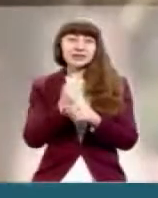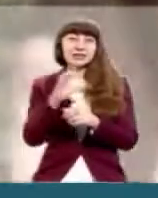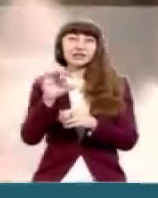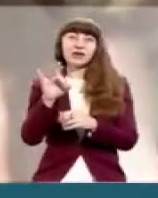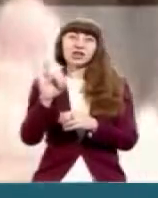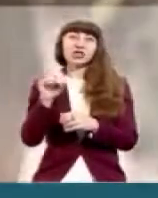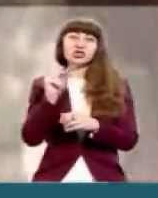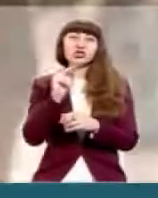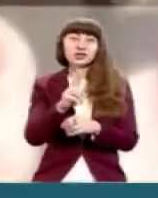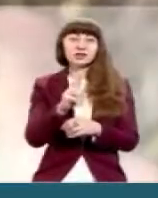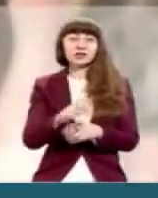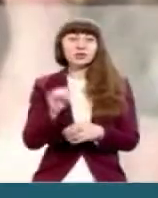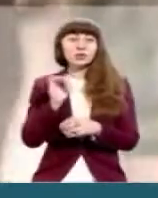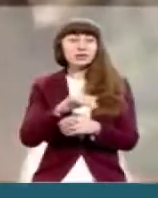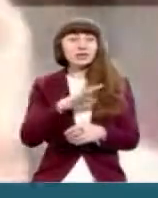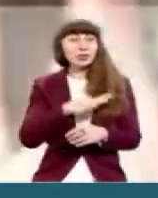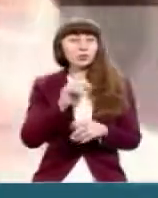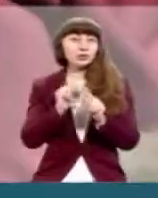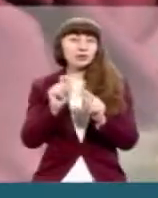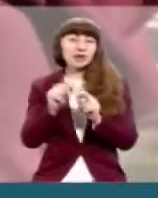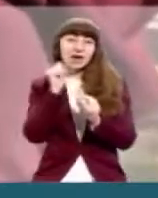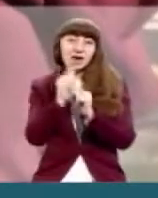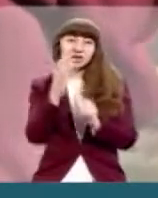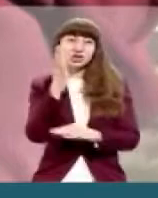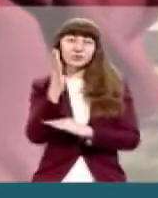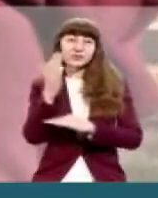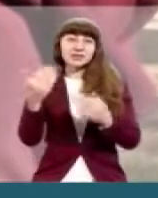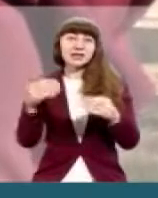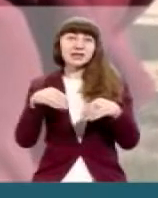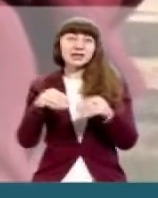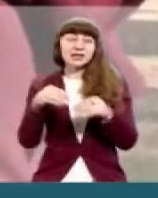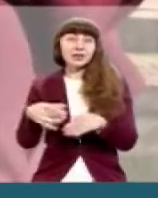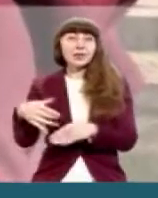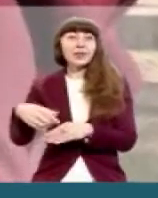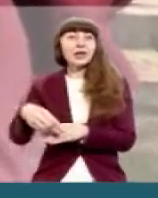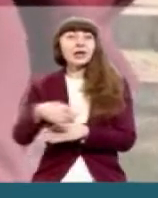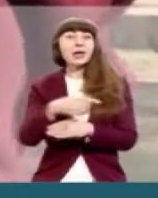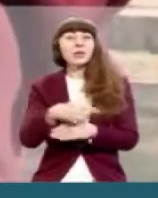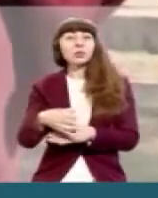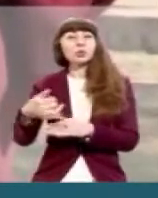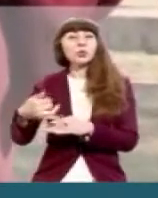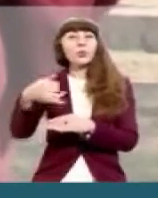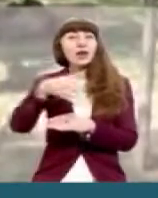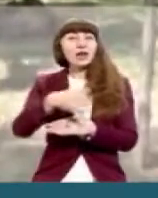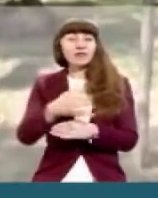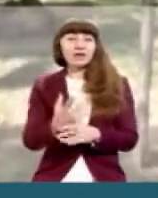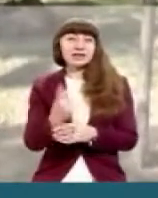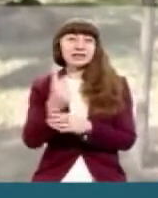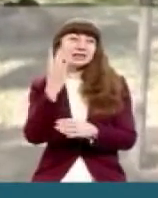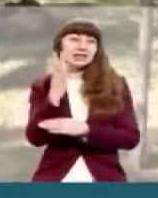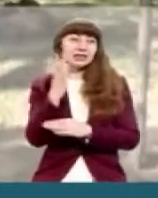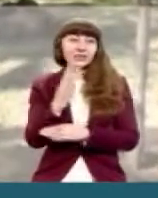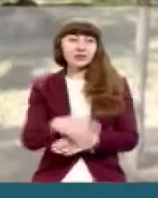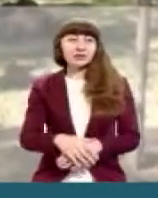установили ее также ребята будут следить за каждым саженцем и поливать его уверяют представители пятнисто положение парка удобная и